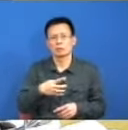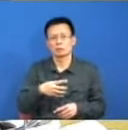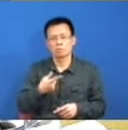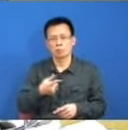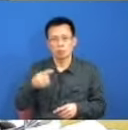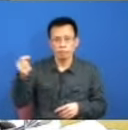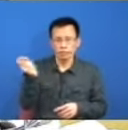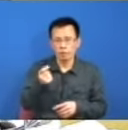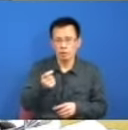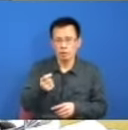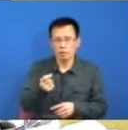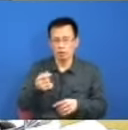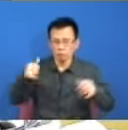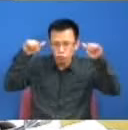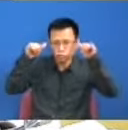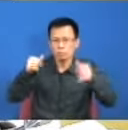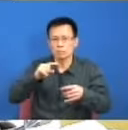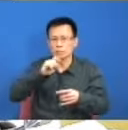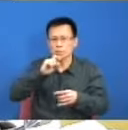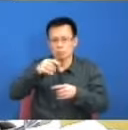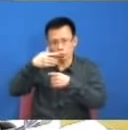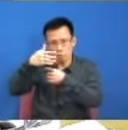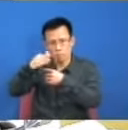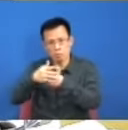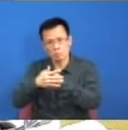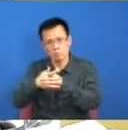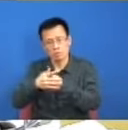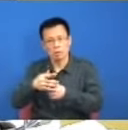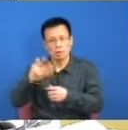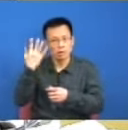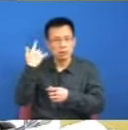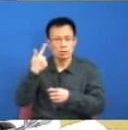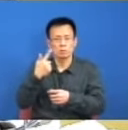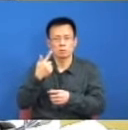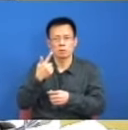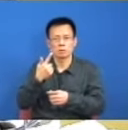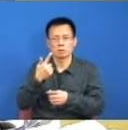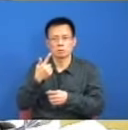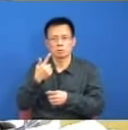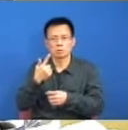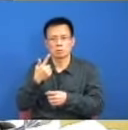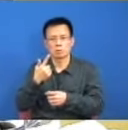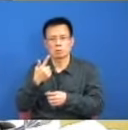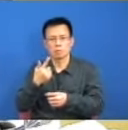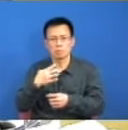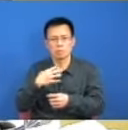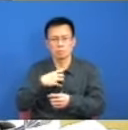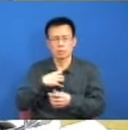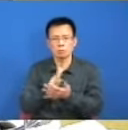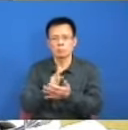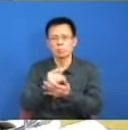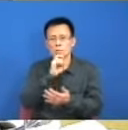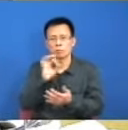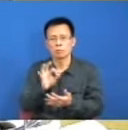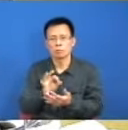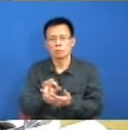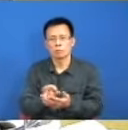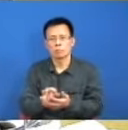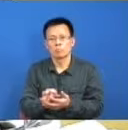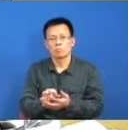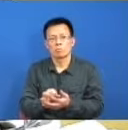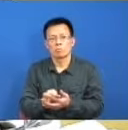好快衝擊之外，仲有啲乜嘢係你平時係覺得係有一個好大嘅出入咧嚇？